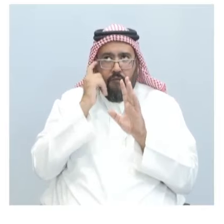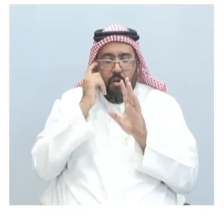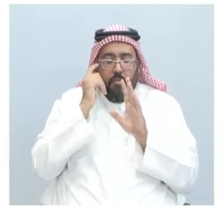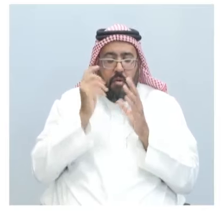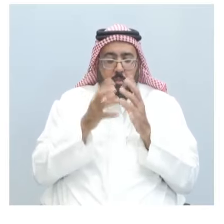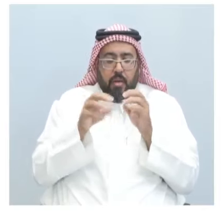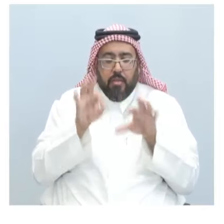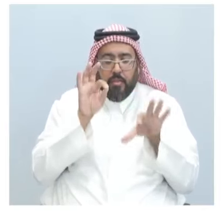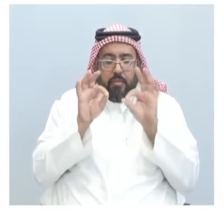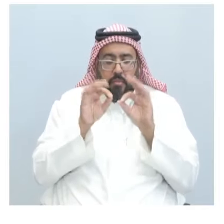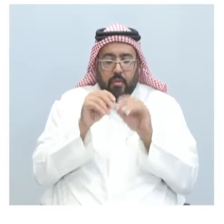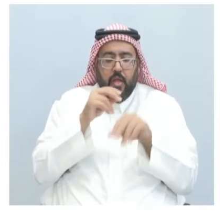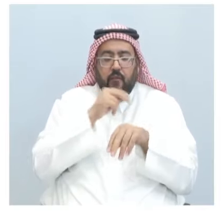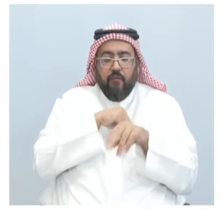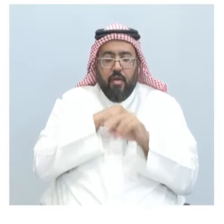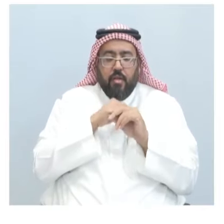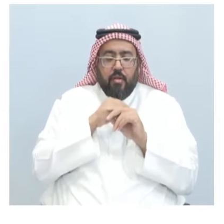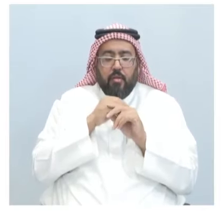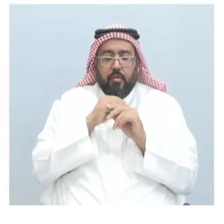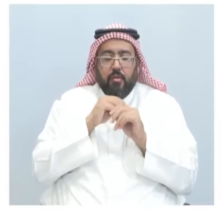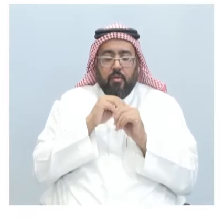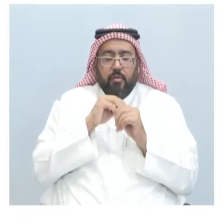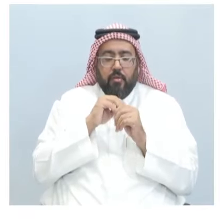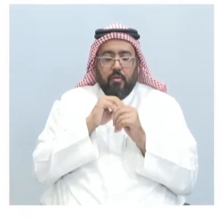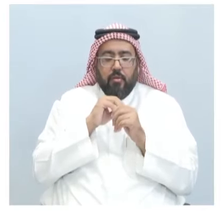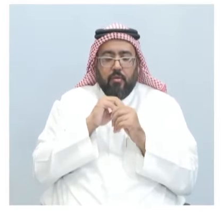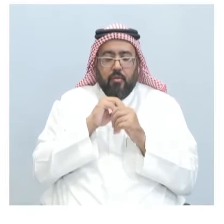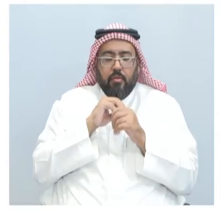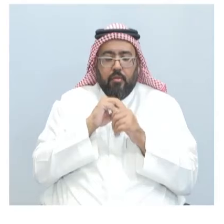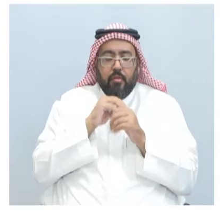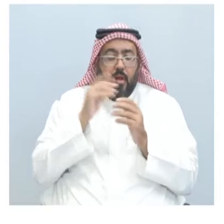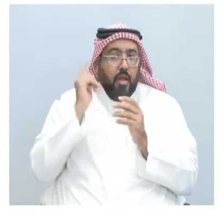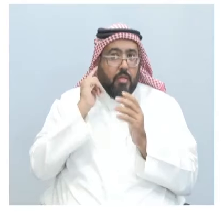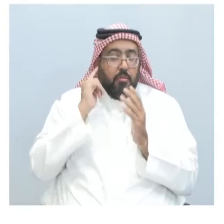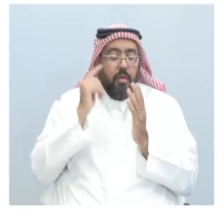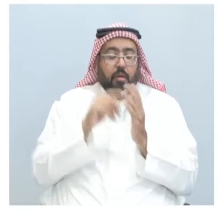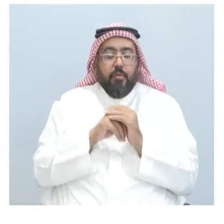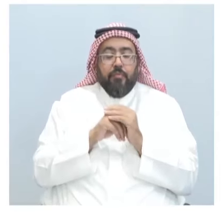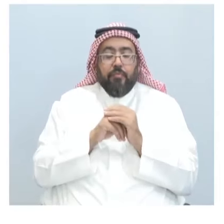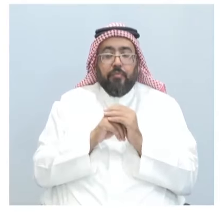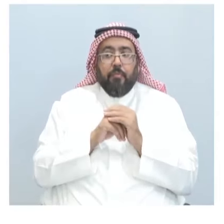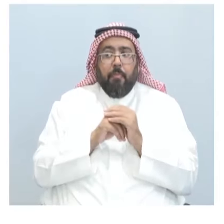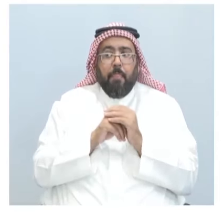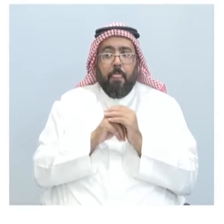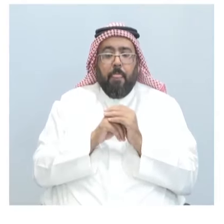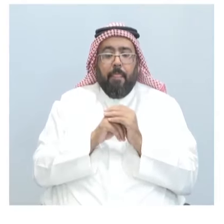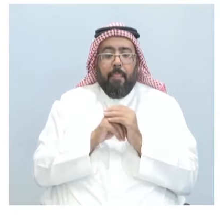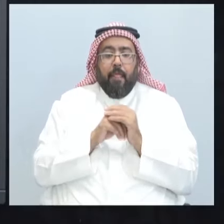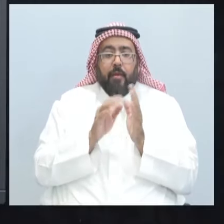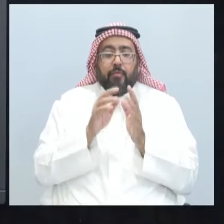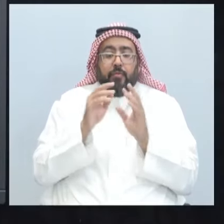ونستنبط كذلك الفوائد من الايات الكريمات طيب ابنائي